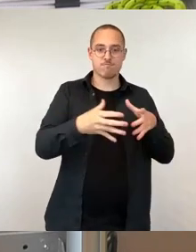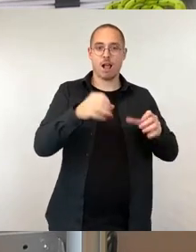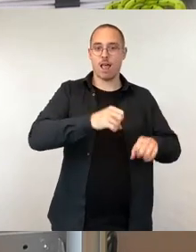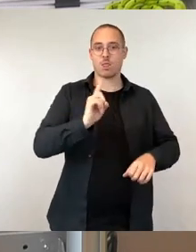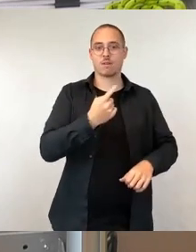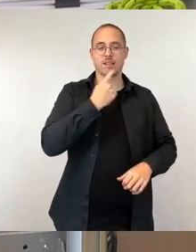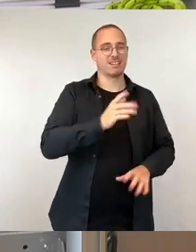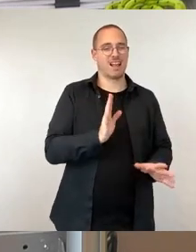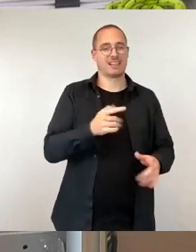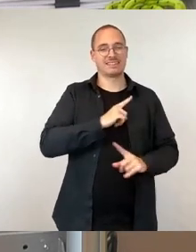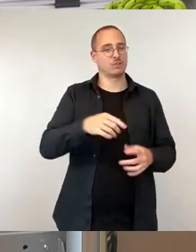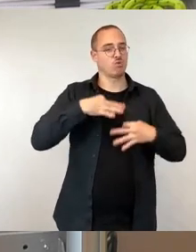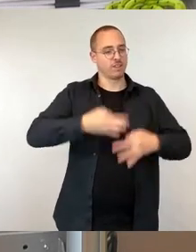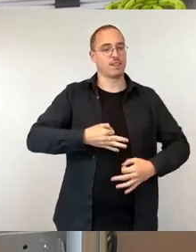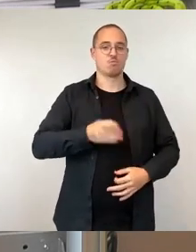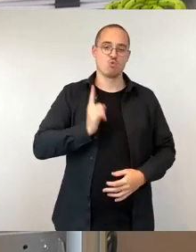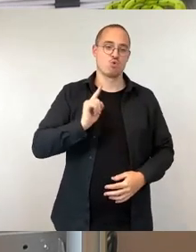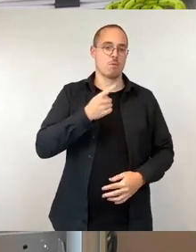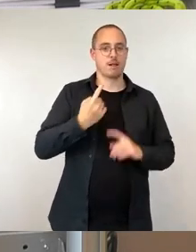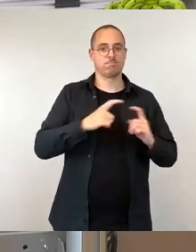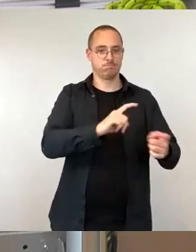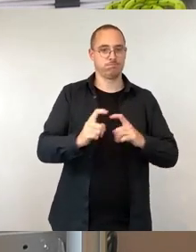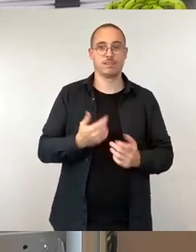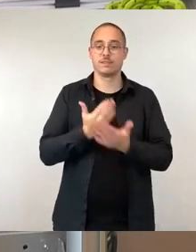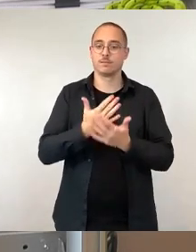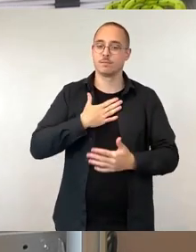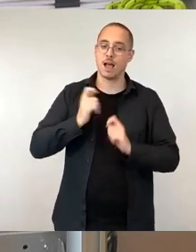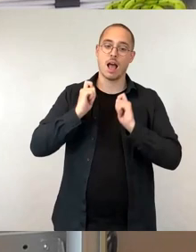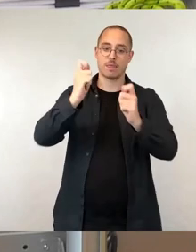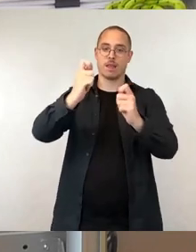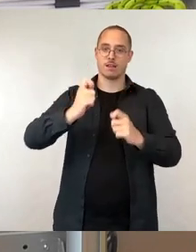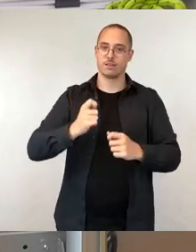Antrag 7, da kann jeder mit einer Hand mitzählen.